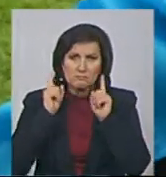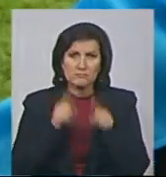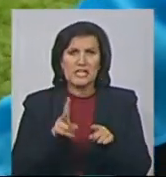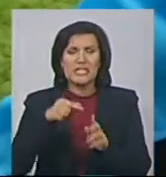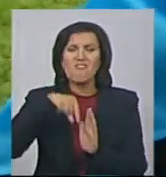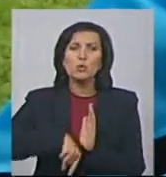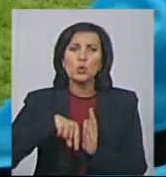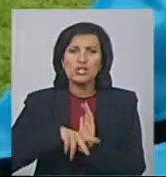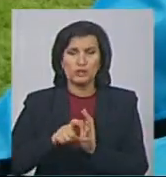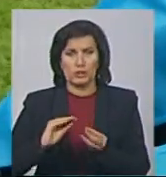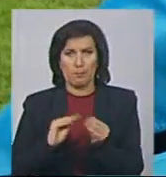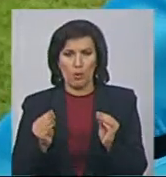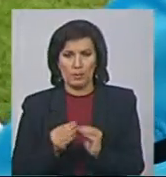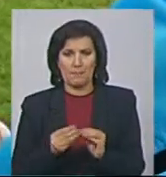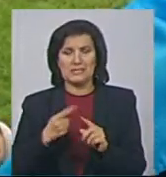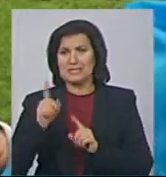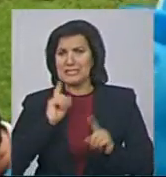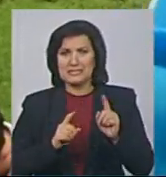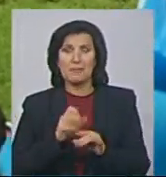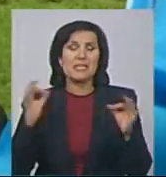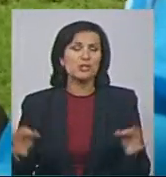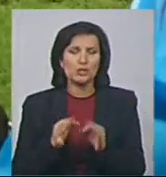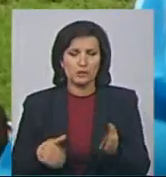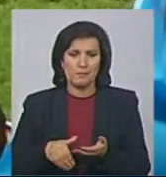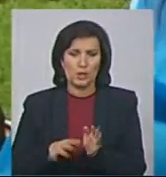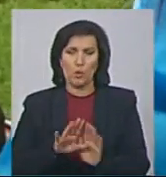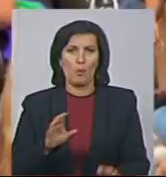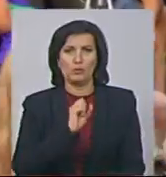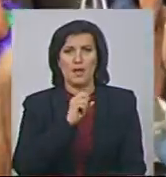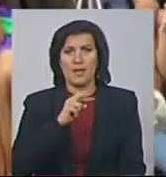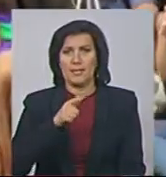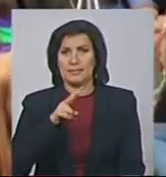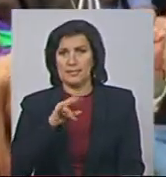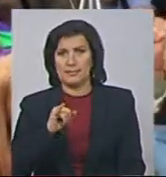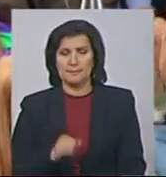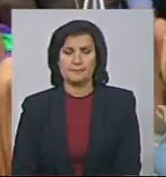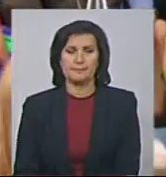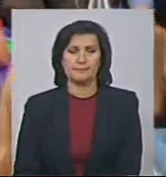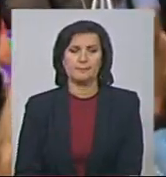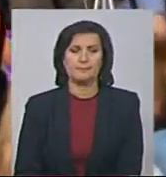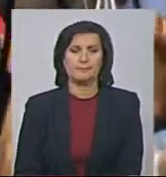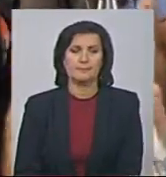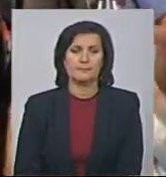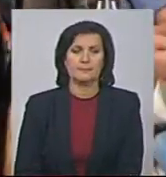зосередитися на внутрішніх проблемах. Цей саміт нічим не допоможе Аргентині. Владислав Політ, новини на Першому.